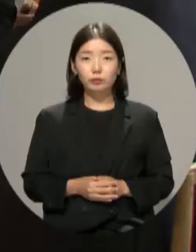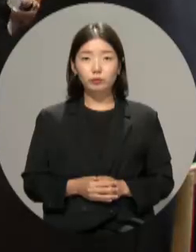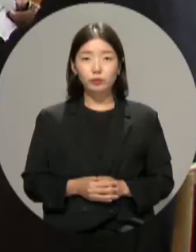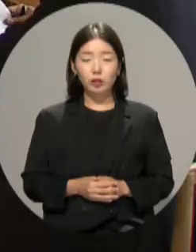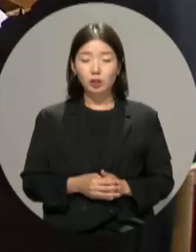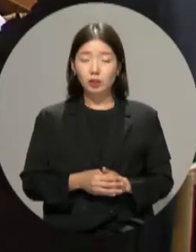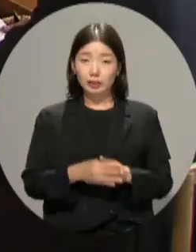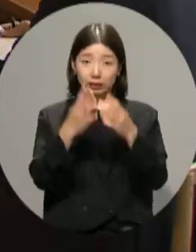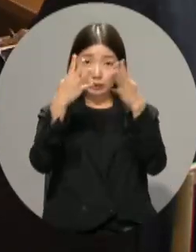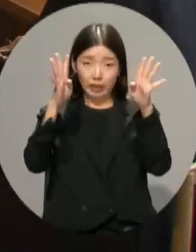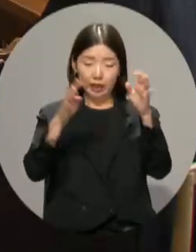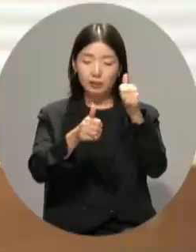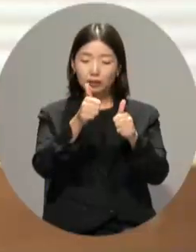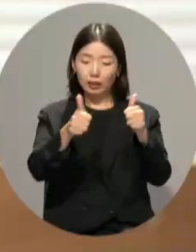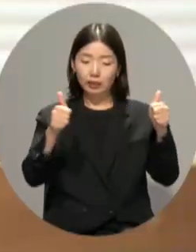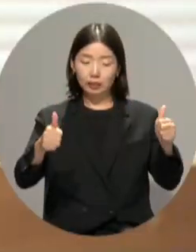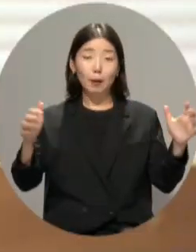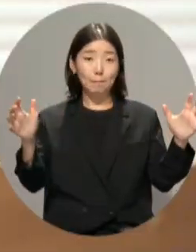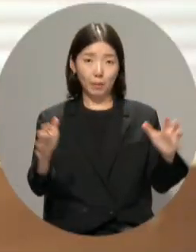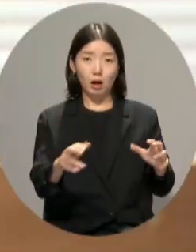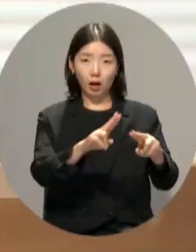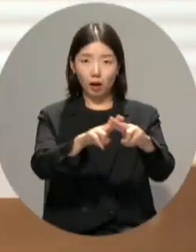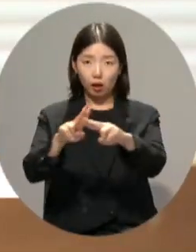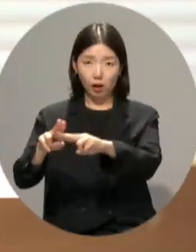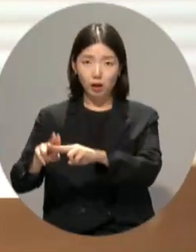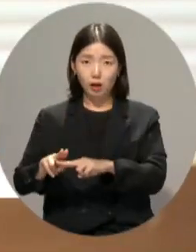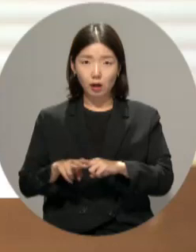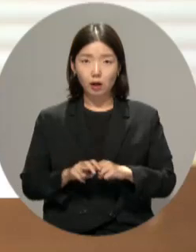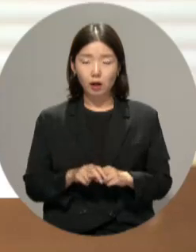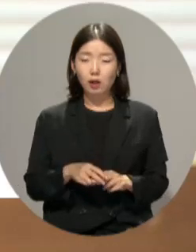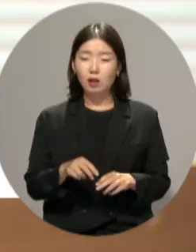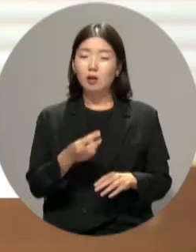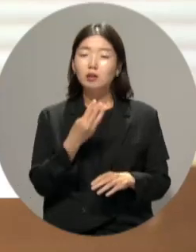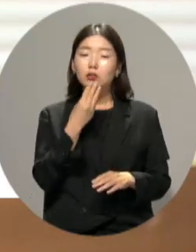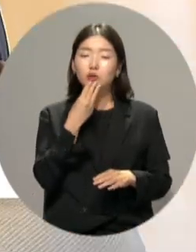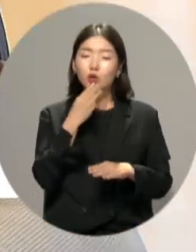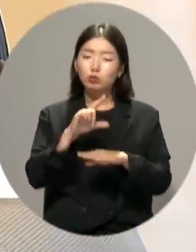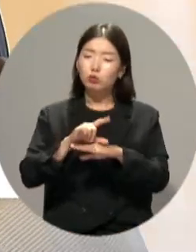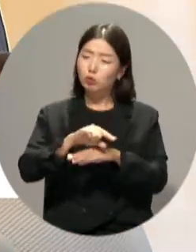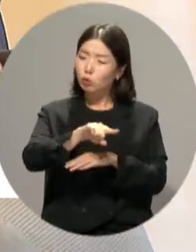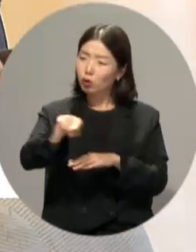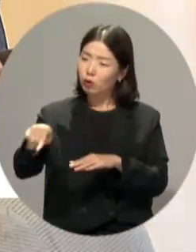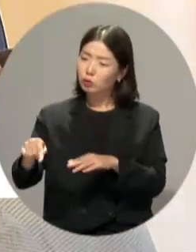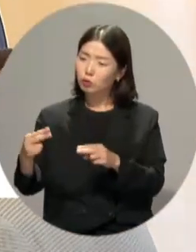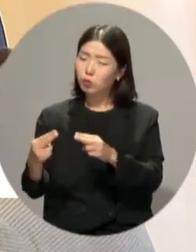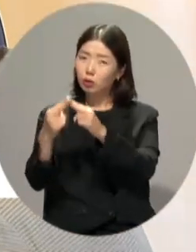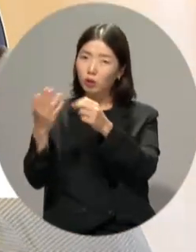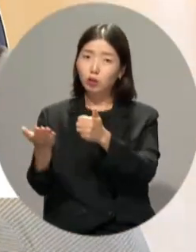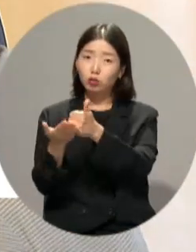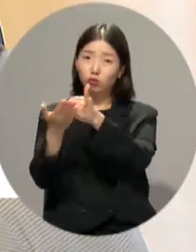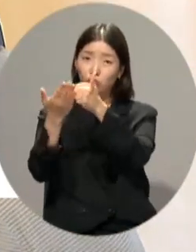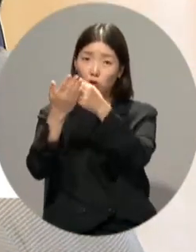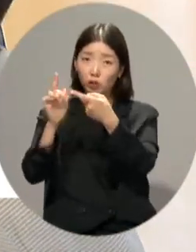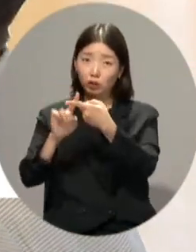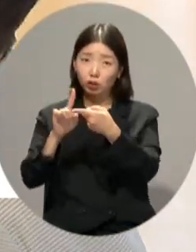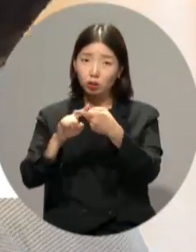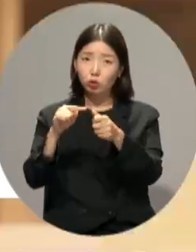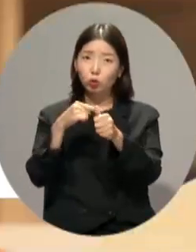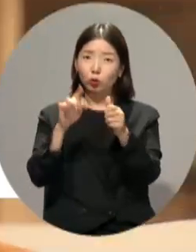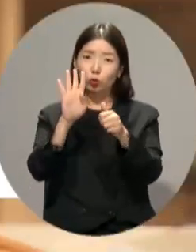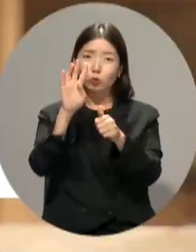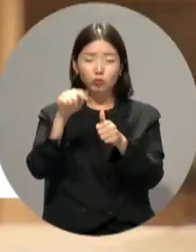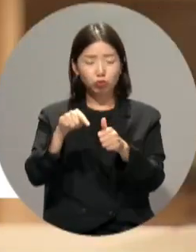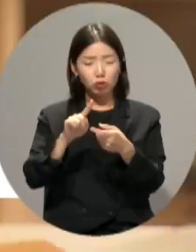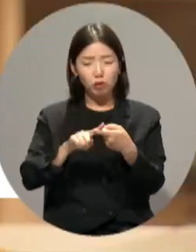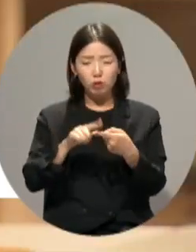도내 주요 대학 총장들이 한자리에 모였습니다. 수도권 대학의 정원을 늘려 반도체 인재를 양성하겠다는 교육부